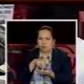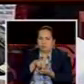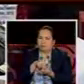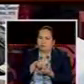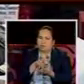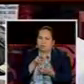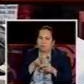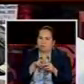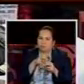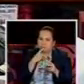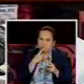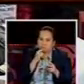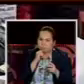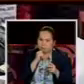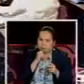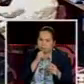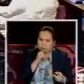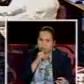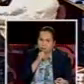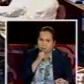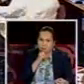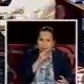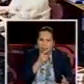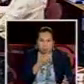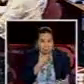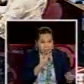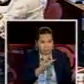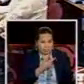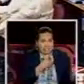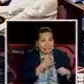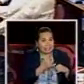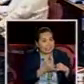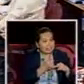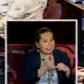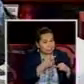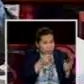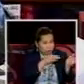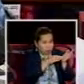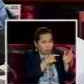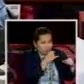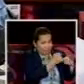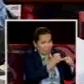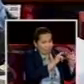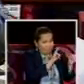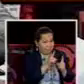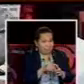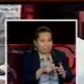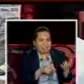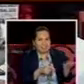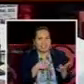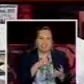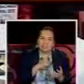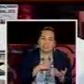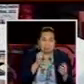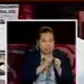May manifest that is taking a long time to answer, Your Honor. Marami ba kayo doon? Madami